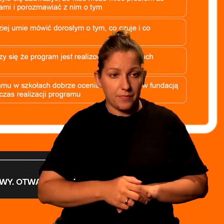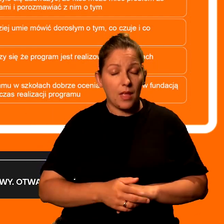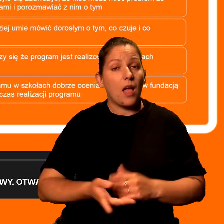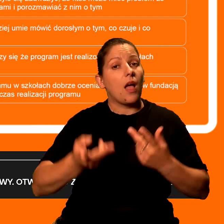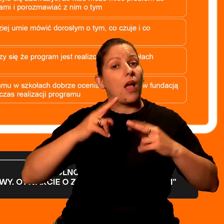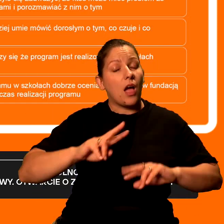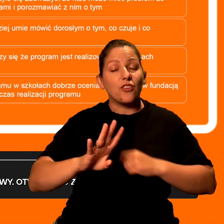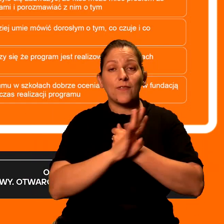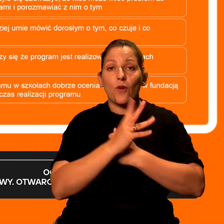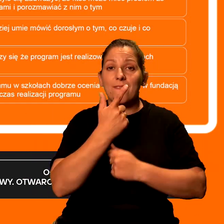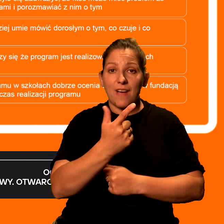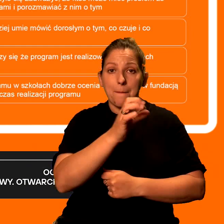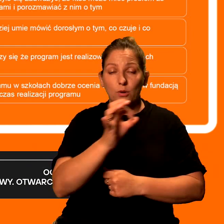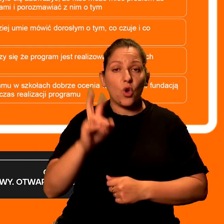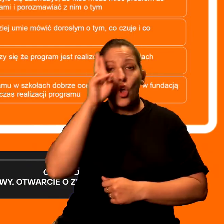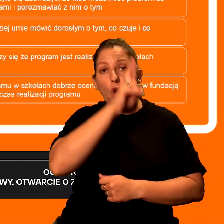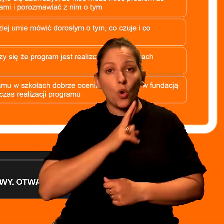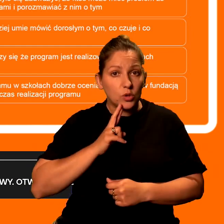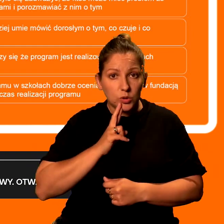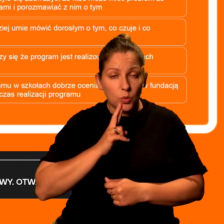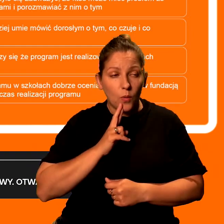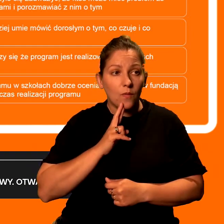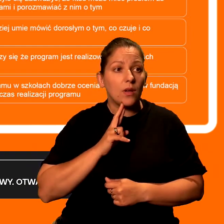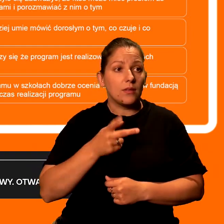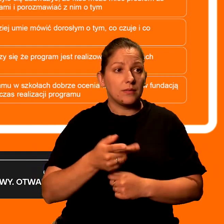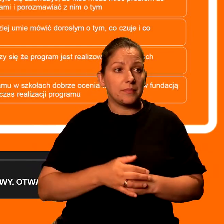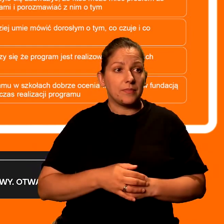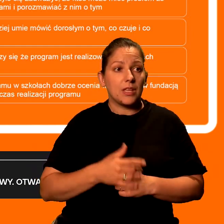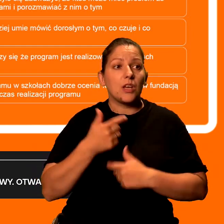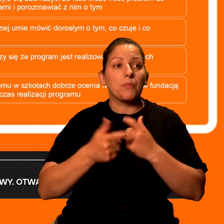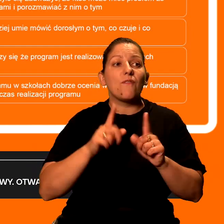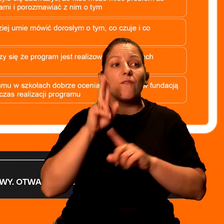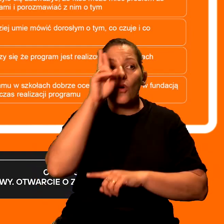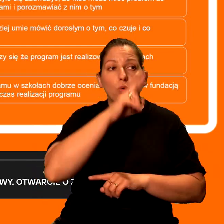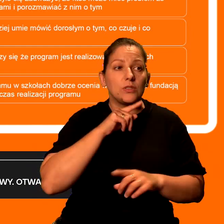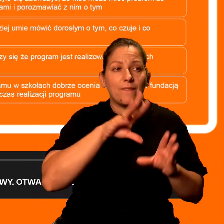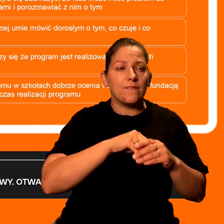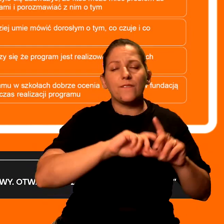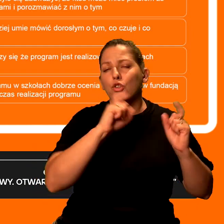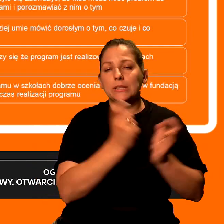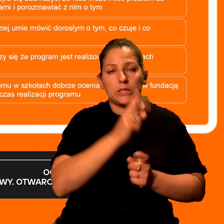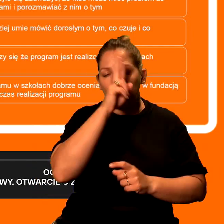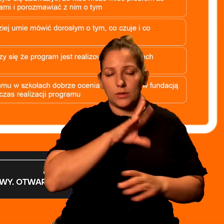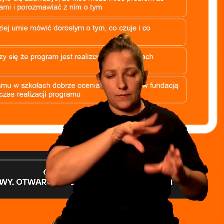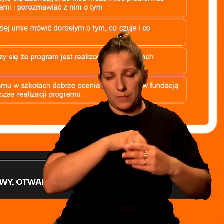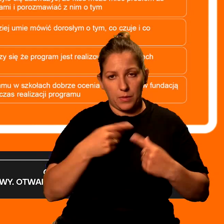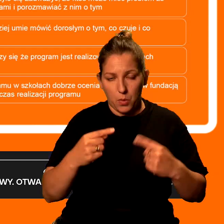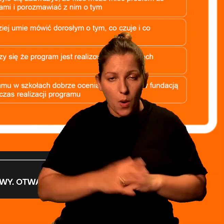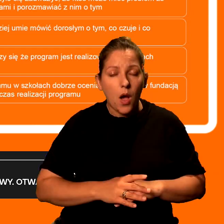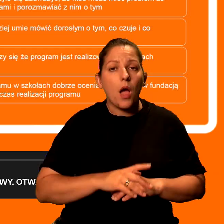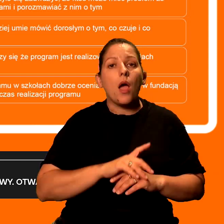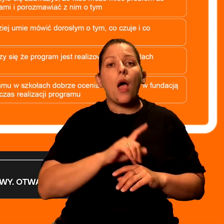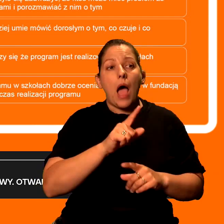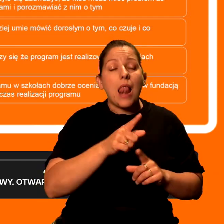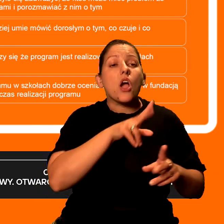strony 92% rodziców, no robiliśmy to ewaluację także wśród rodziców, oczywiście nie wszyscy rodzice brali w nim udział, ale z tych, którzy